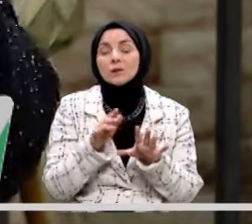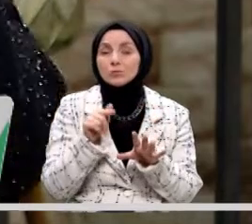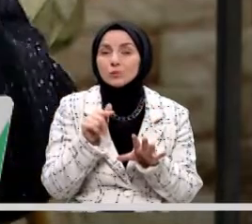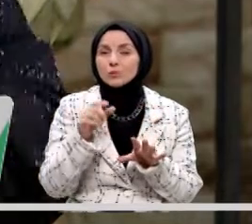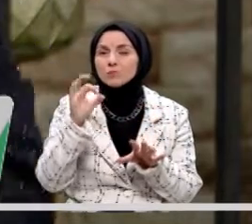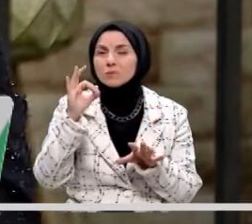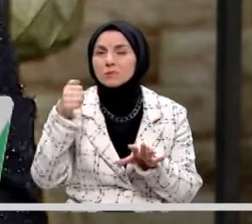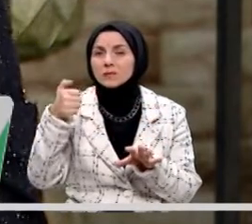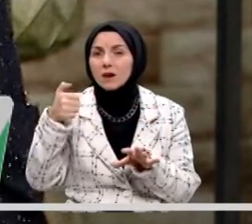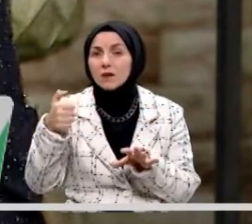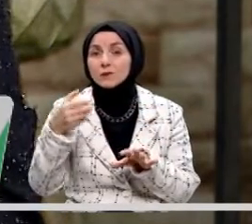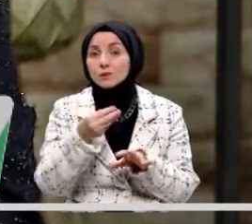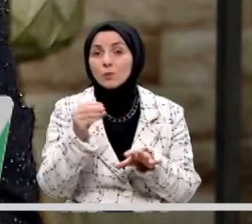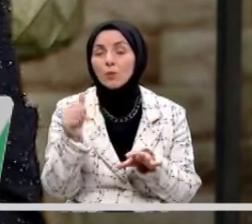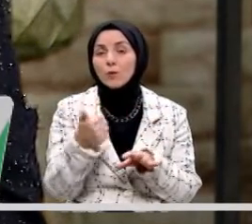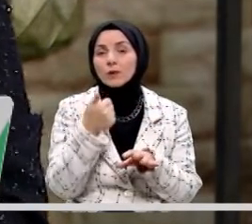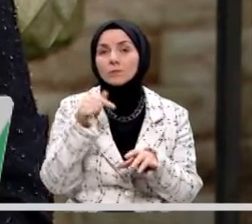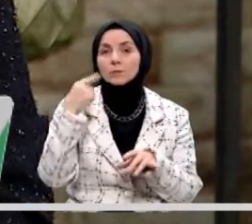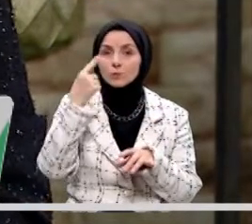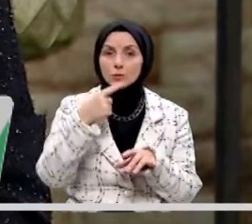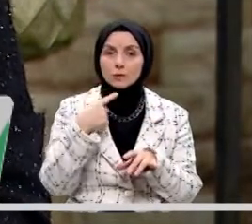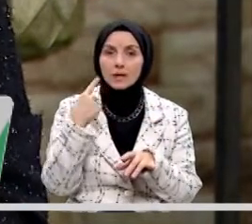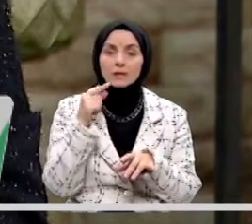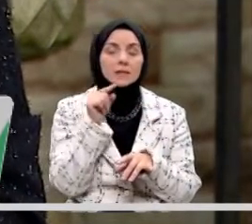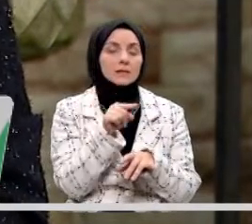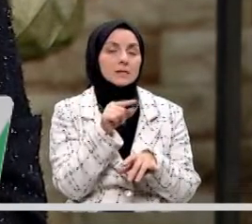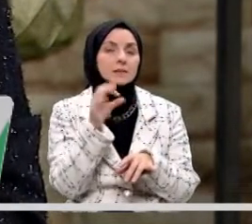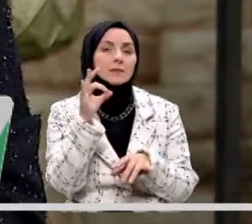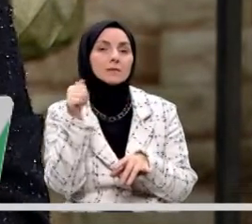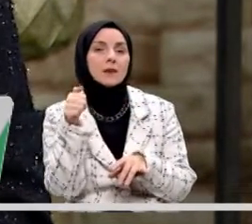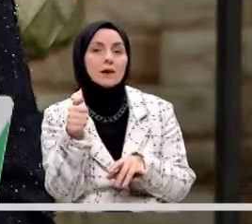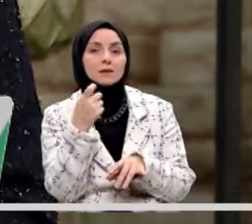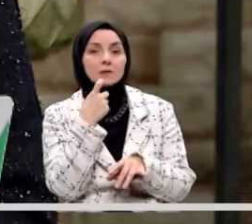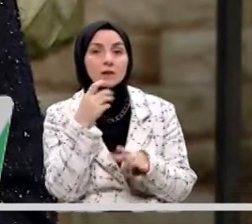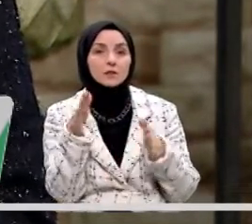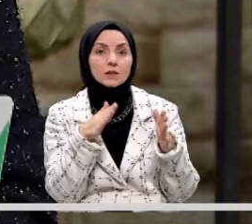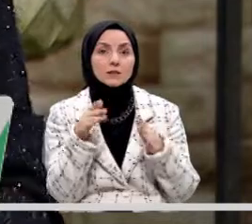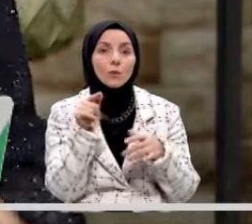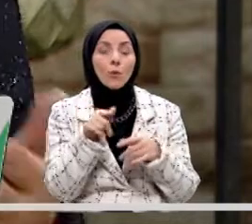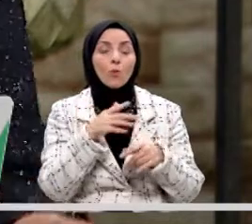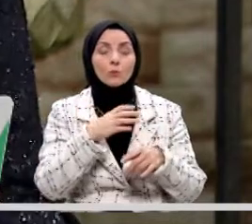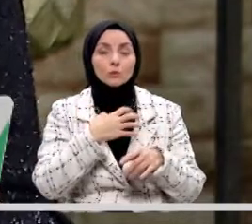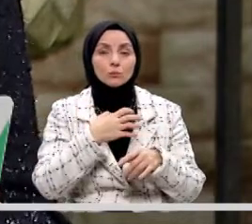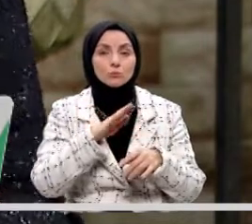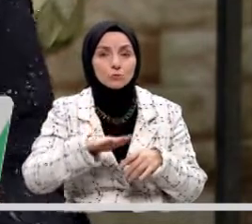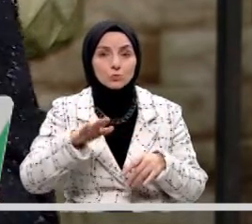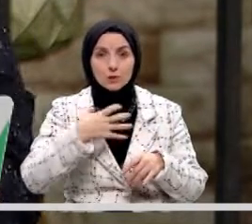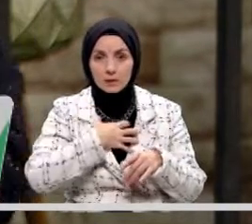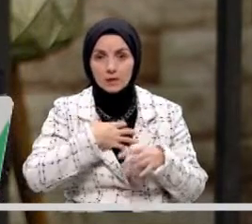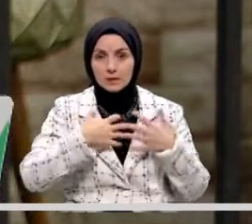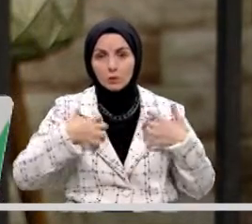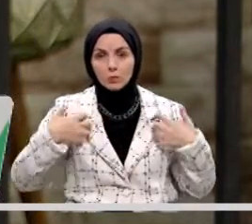sonra iyi değil o yüzden siz çocuğu donanımlı okula gönderiyorsunuz sadece bilmediği şey okuma yazma ama hazır gönderiyorsunuz